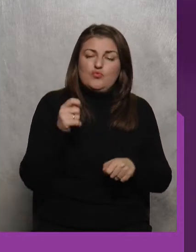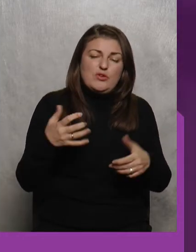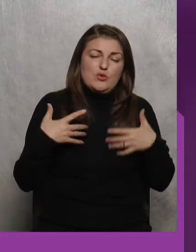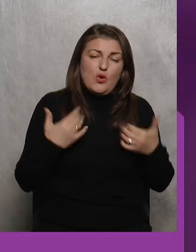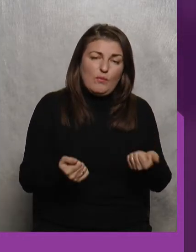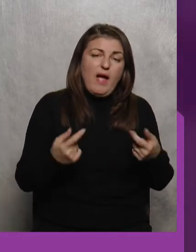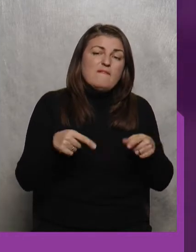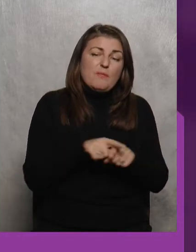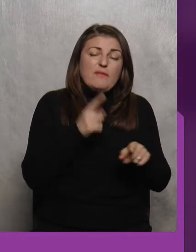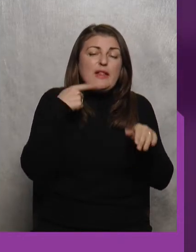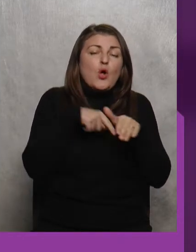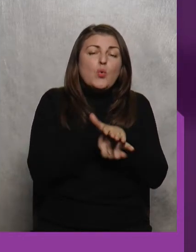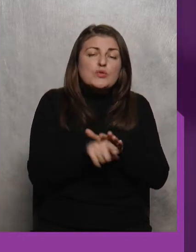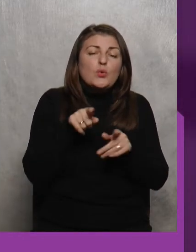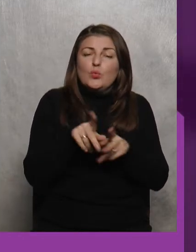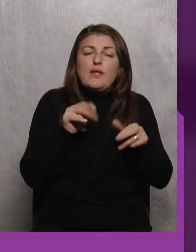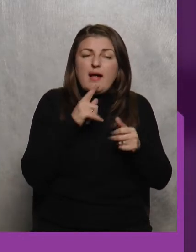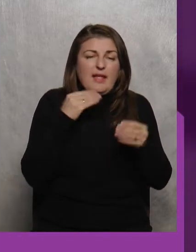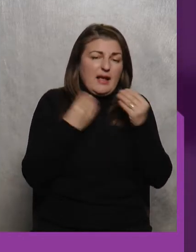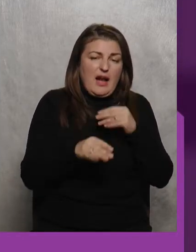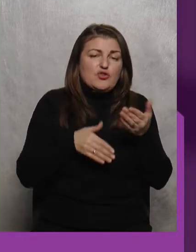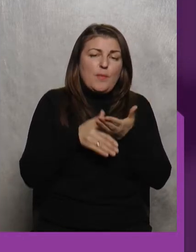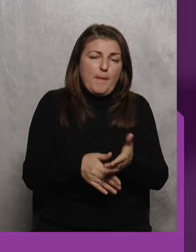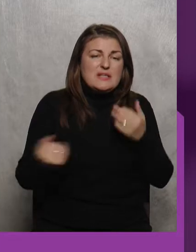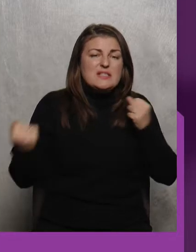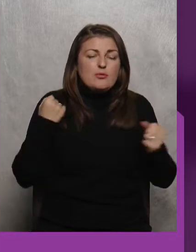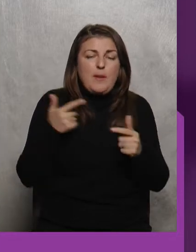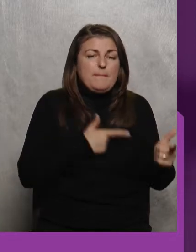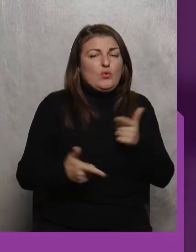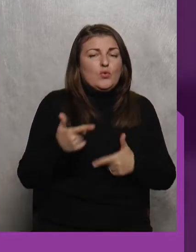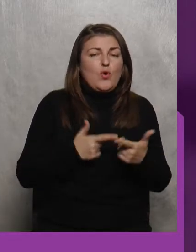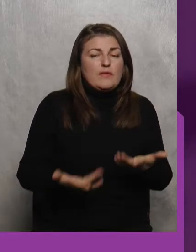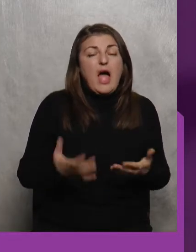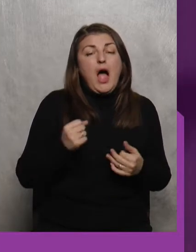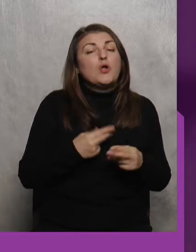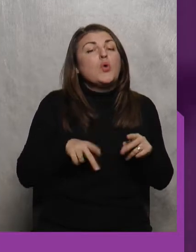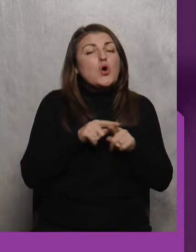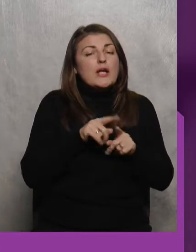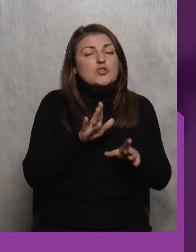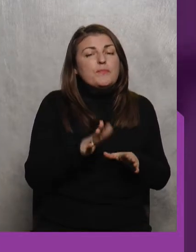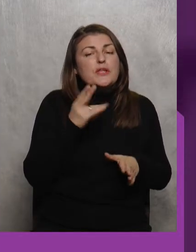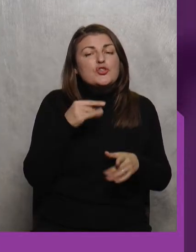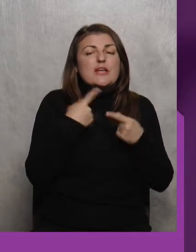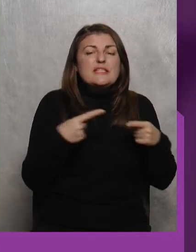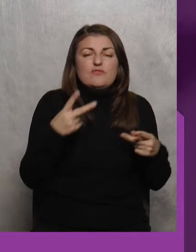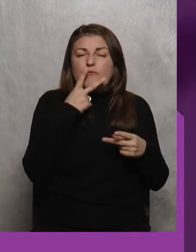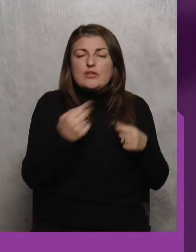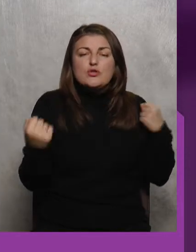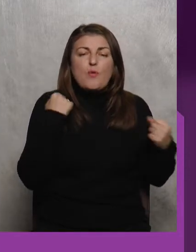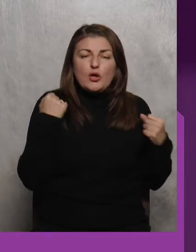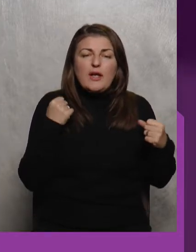Угу. Відповідно, інклюзія тут як найкраще допомагає спортсмену підготовитися. А от, до речі, чи з інших видів